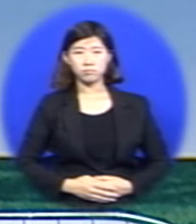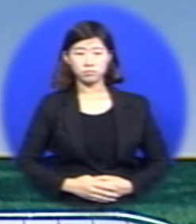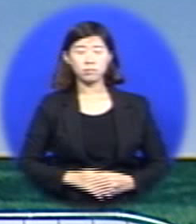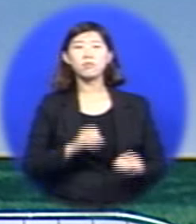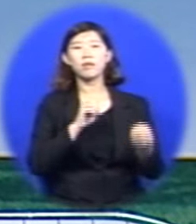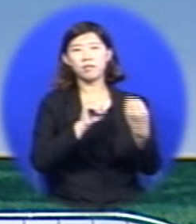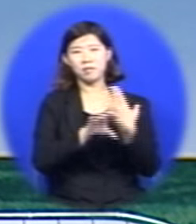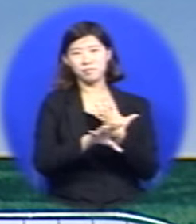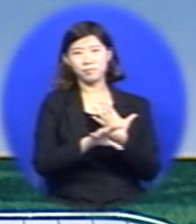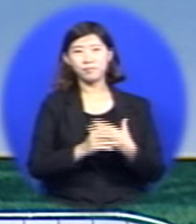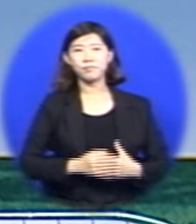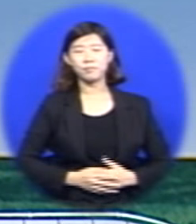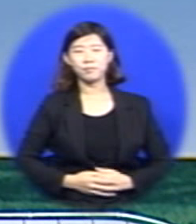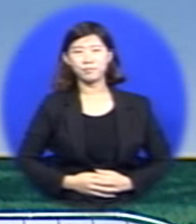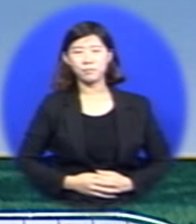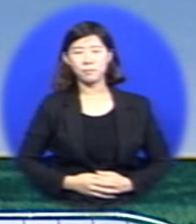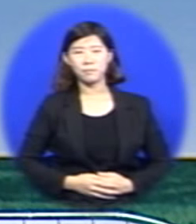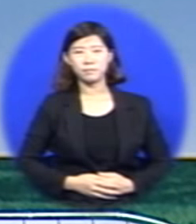대답을 하셨어요.